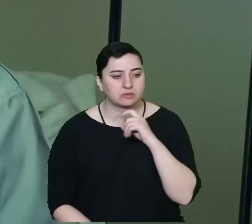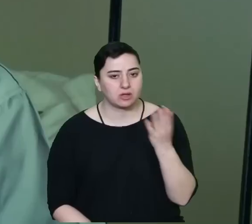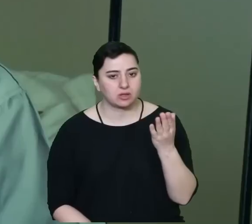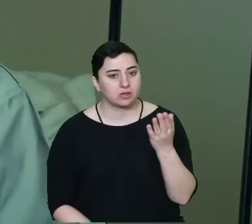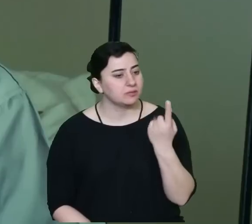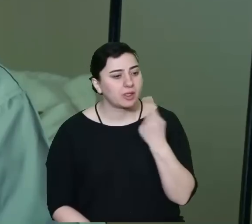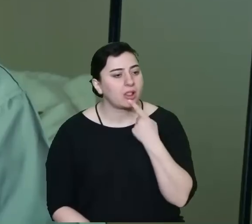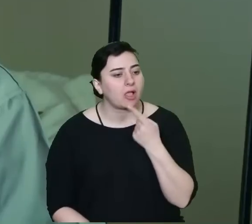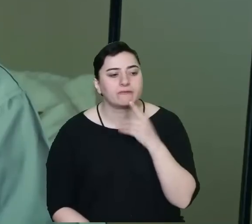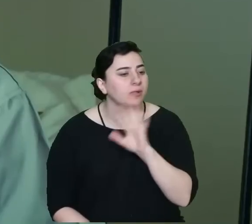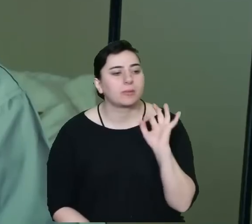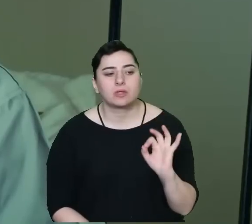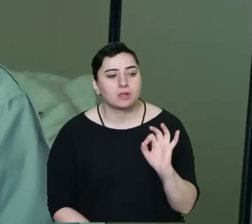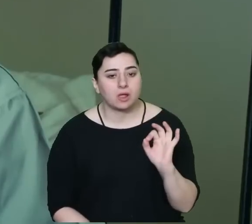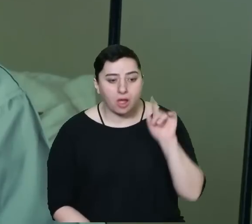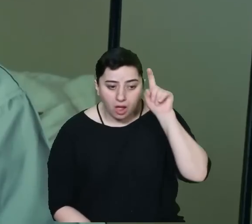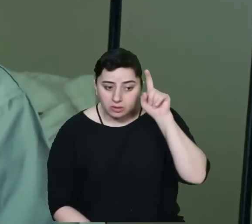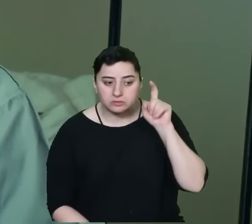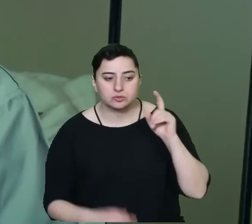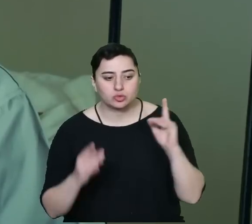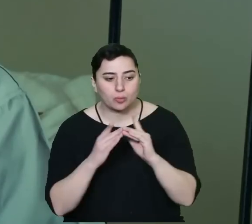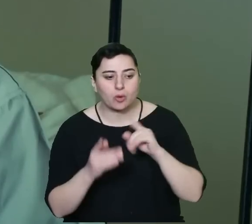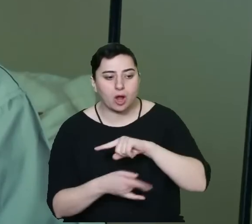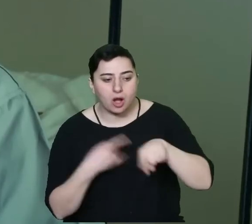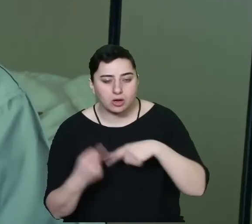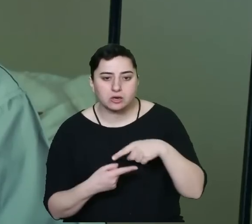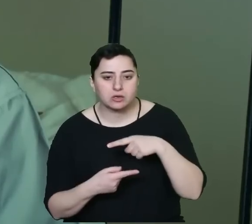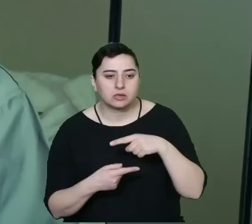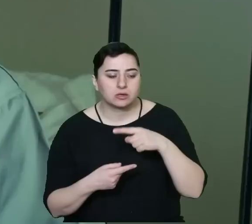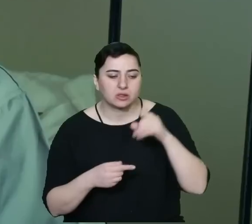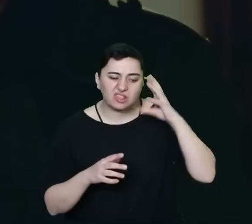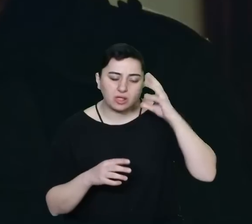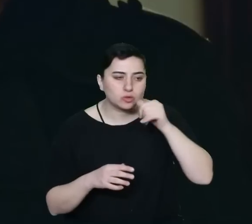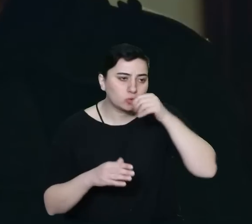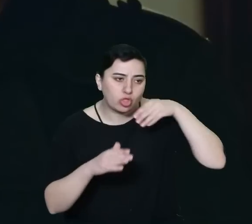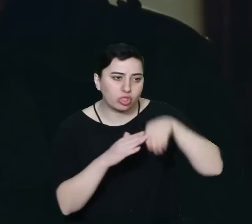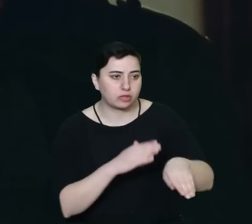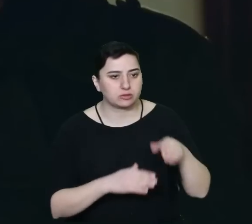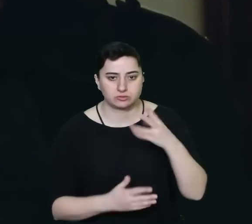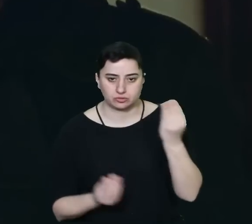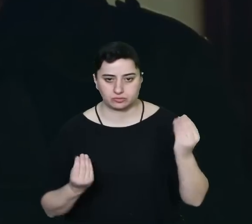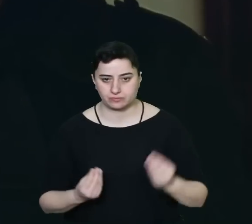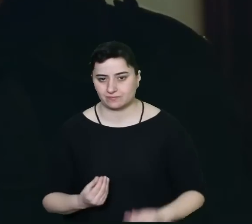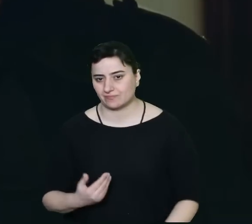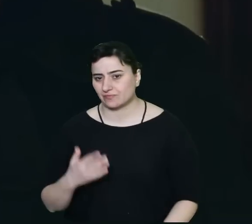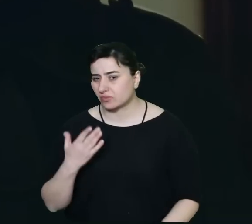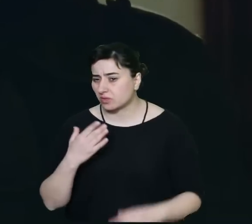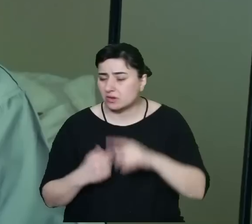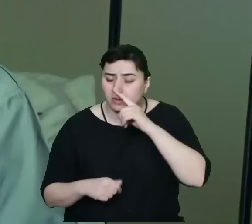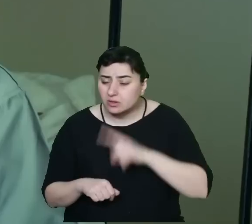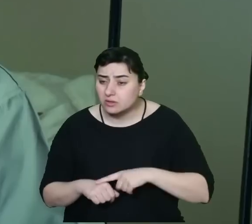Bir laf var biliyor musun sen? Akıllı köprü ararken deli suyu aşıp geçermiş. Ben... Ya